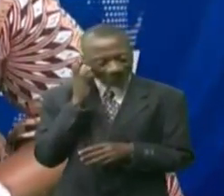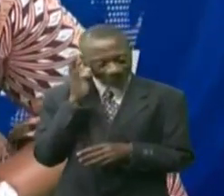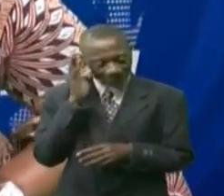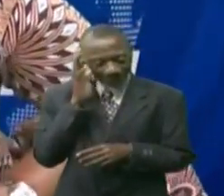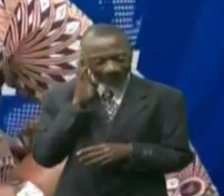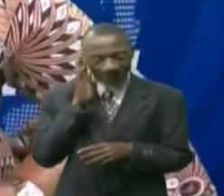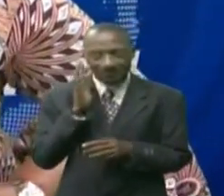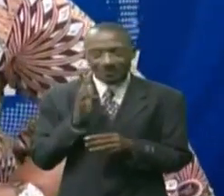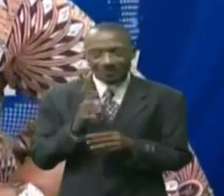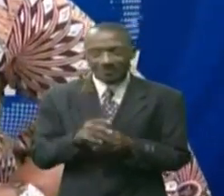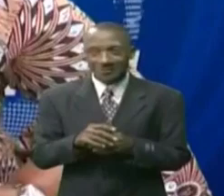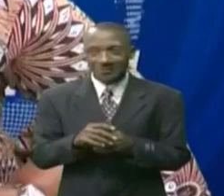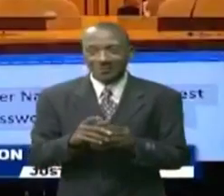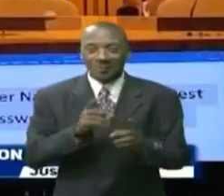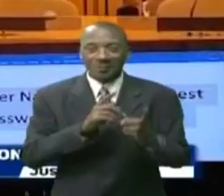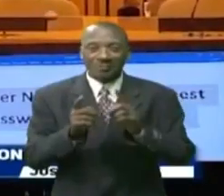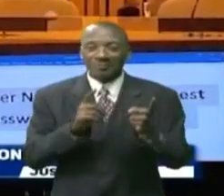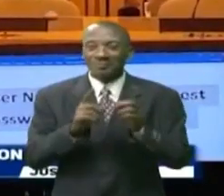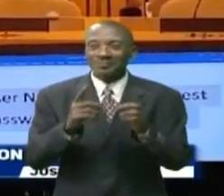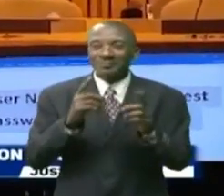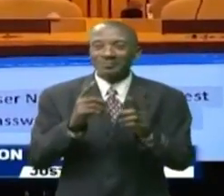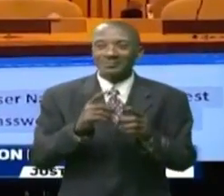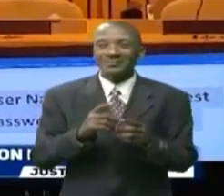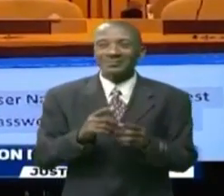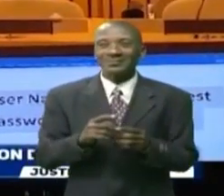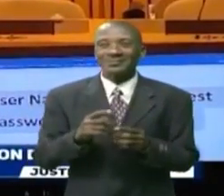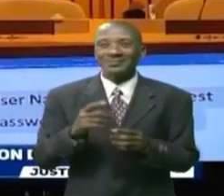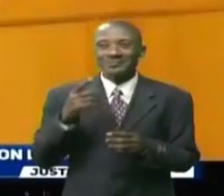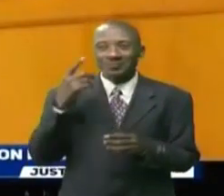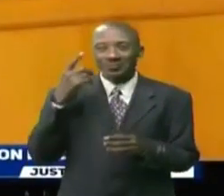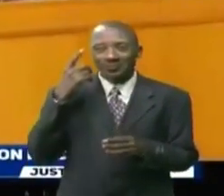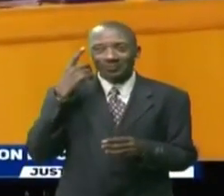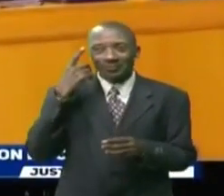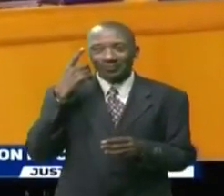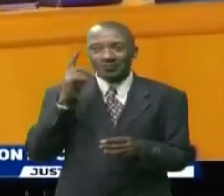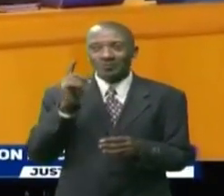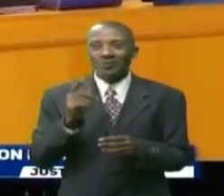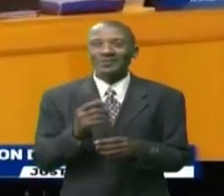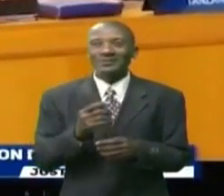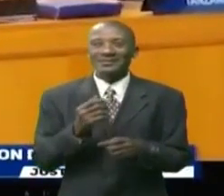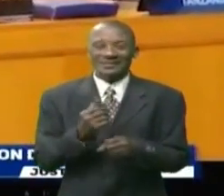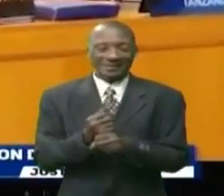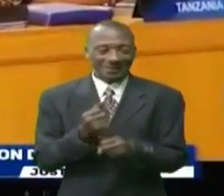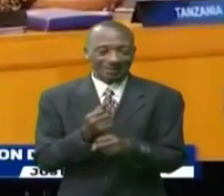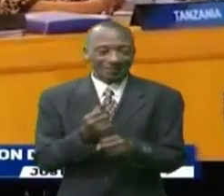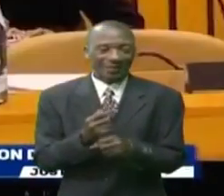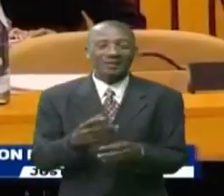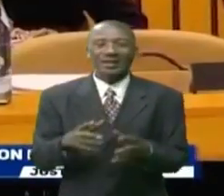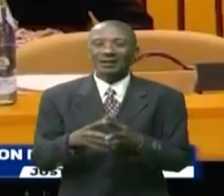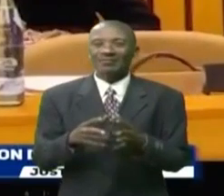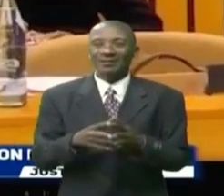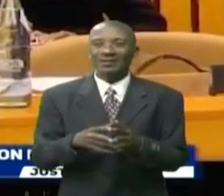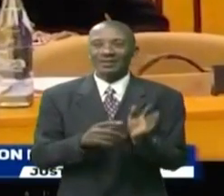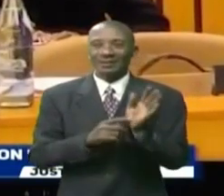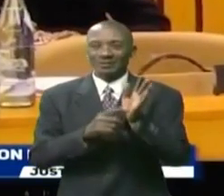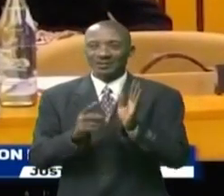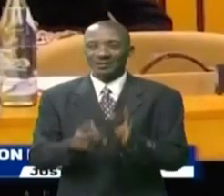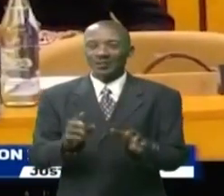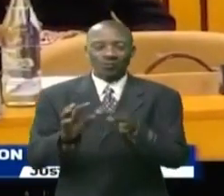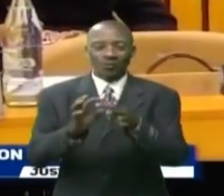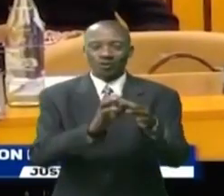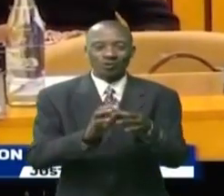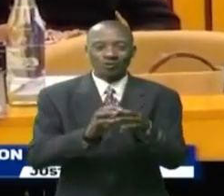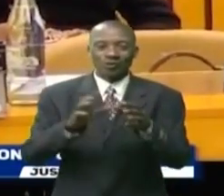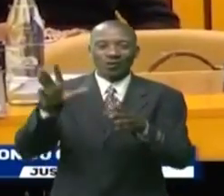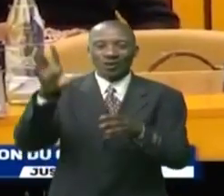le ministre et chef des délégations des pays membres, des corps diplomatiques, des représentants de l'Union africaine, des agences des Nations Unies